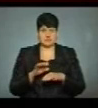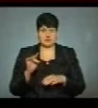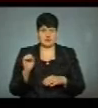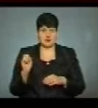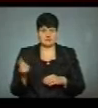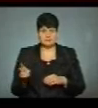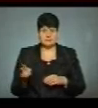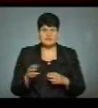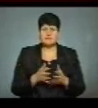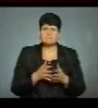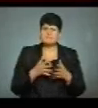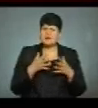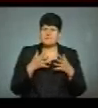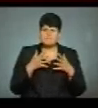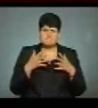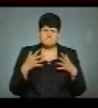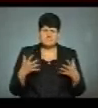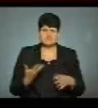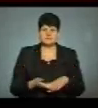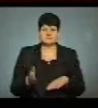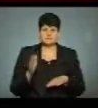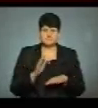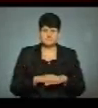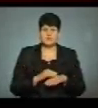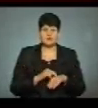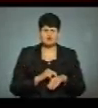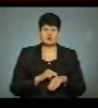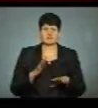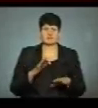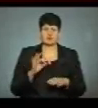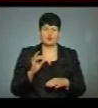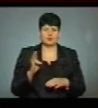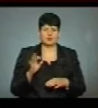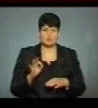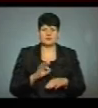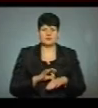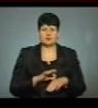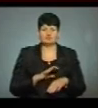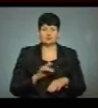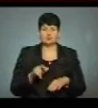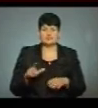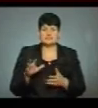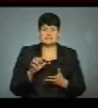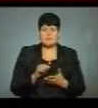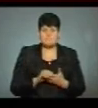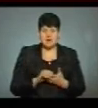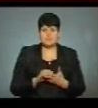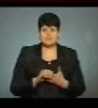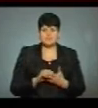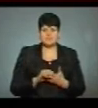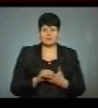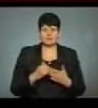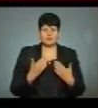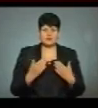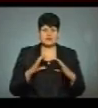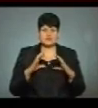раку. Тобто найбільш вразливими або чутливими до онкозахворювань були люди, які займали по відношенню до